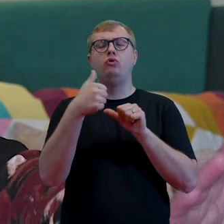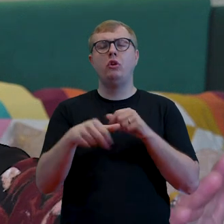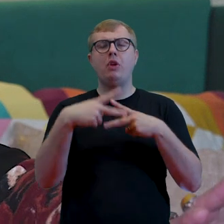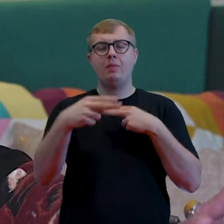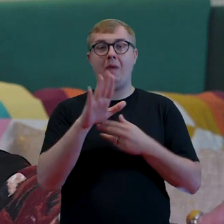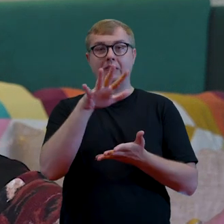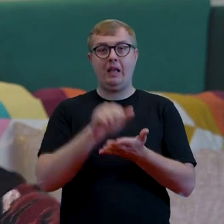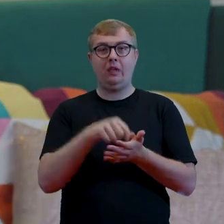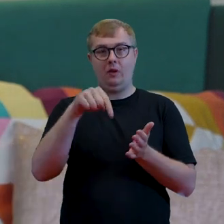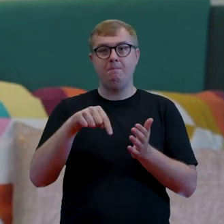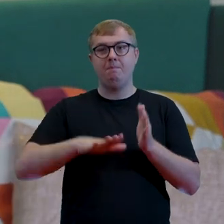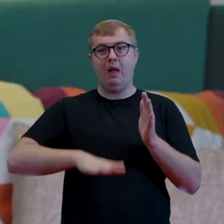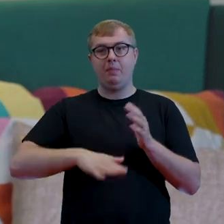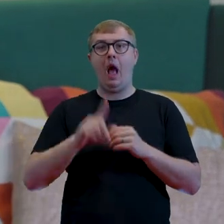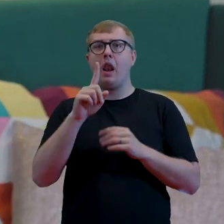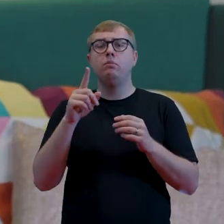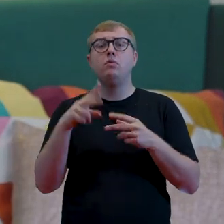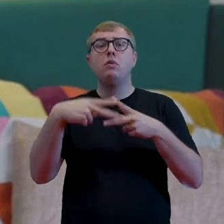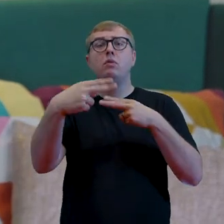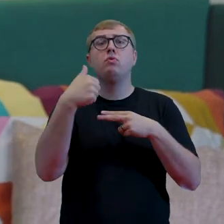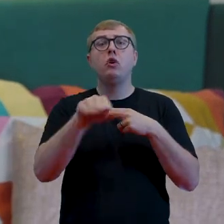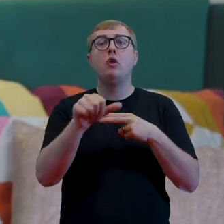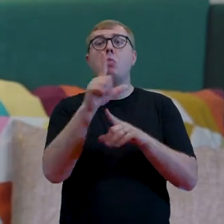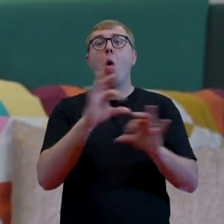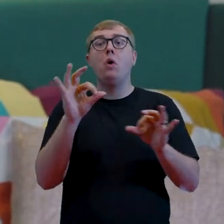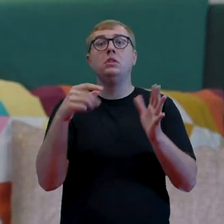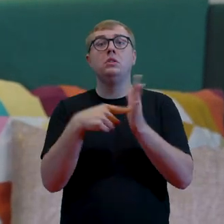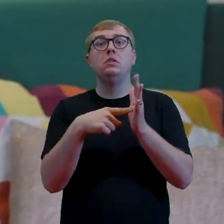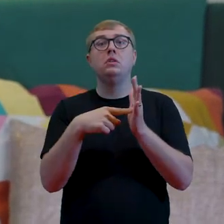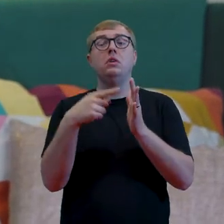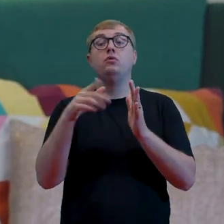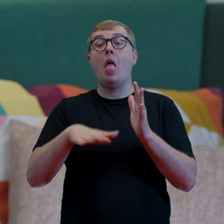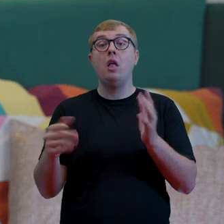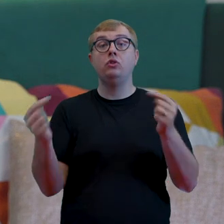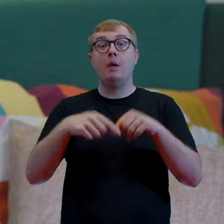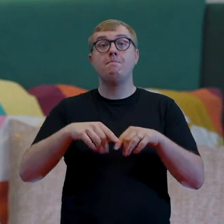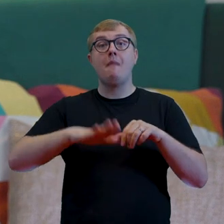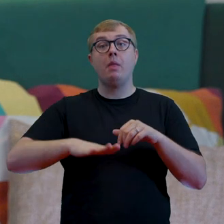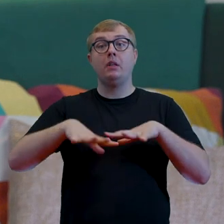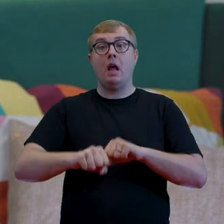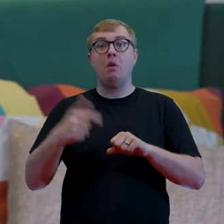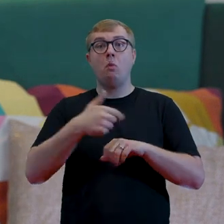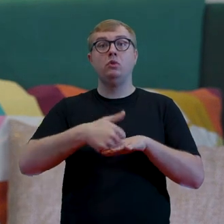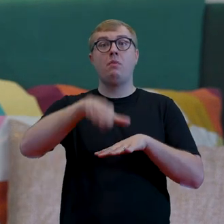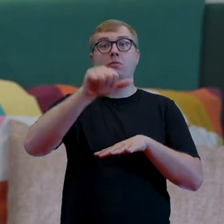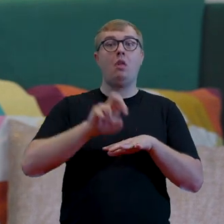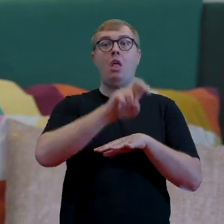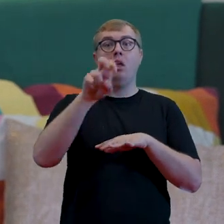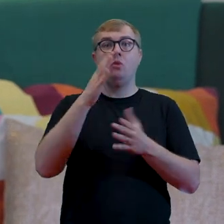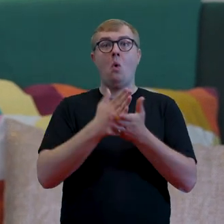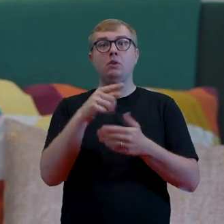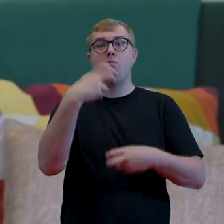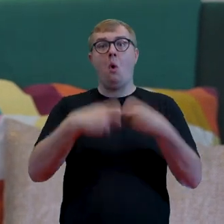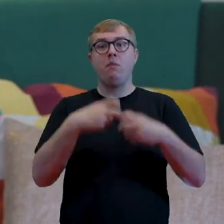tydzień ma zajęcia na parterze ale przychodzi taki tydzień kiedy parter jest zajęty bo są dzieci i wtedy trzeba się wyspindress na piętro i